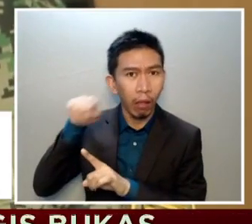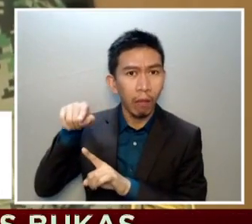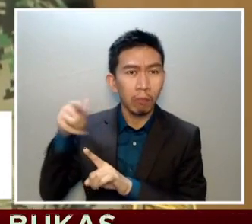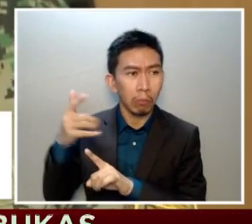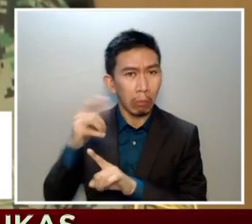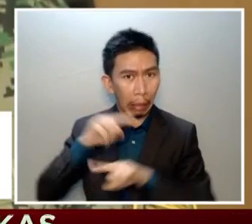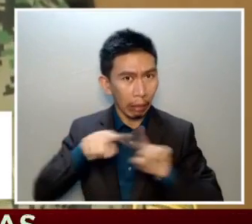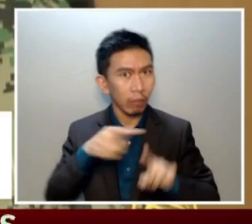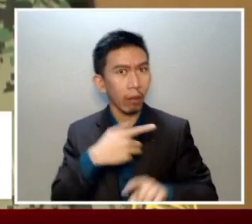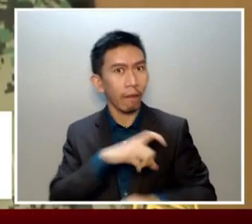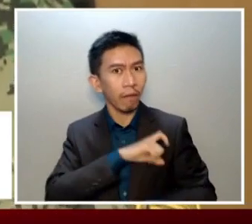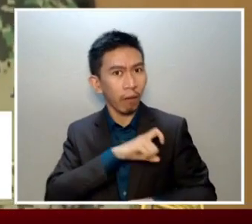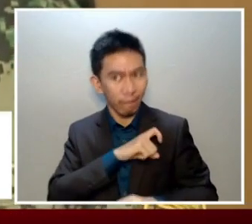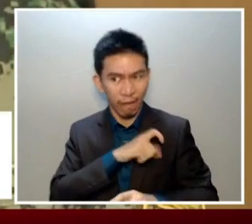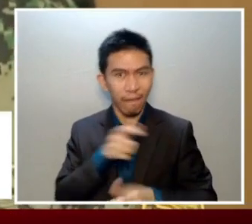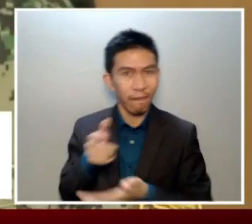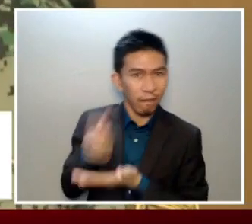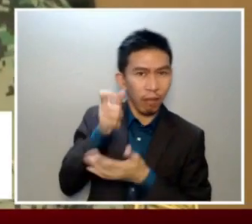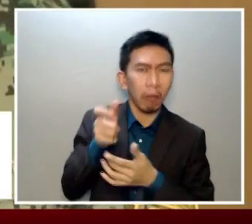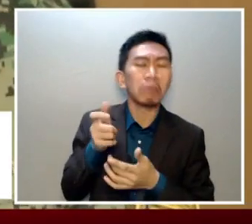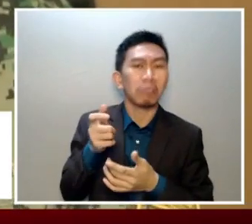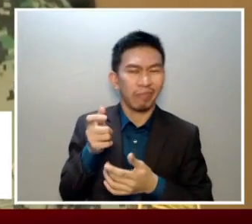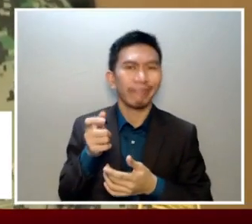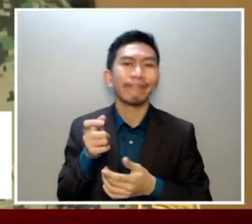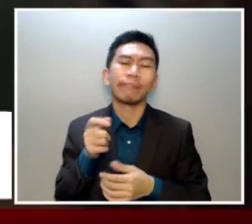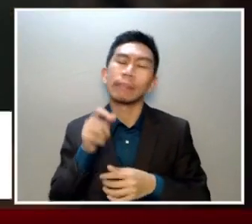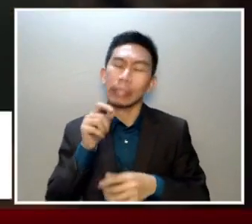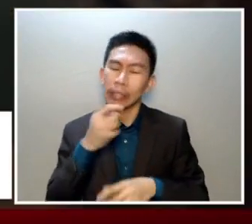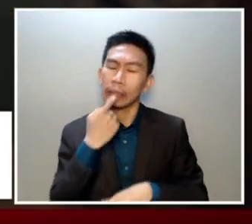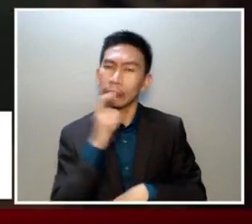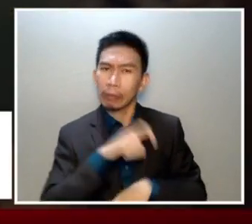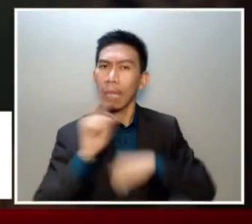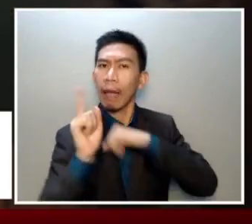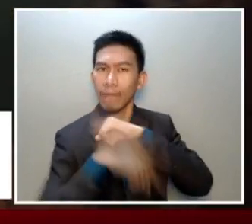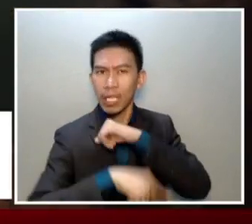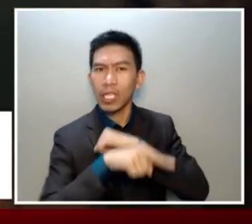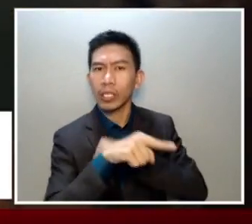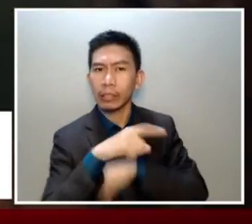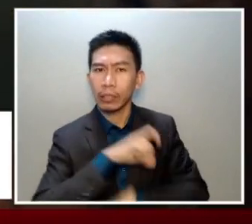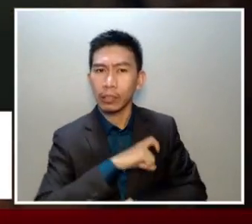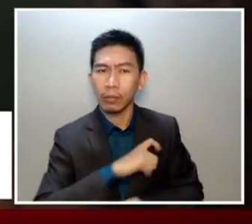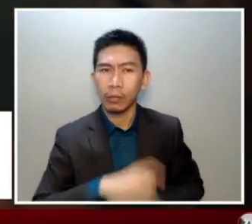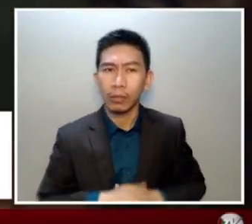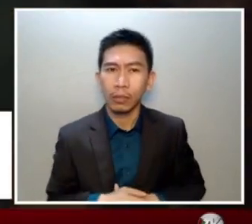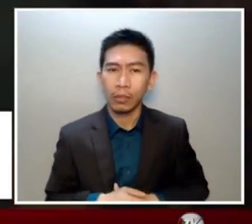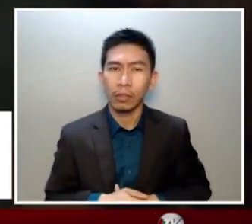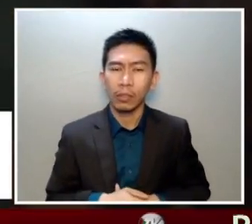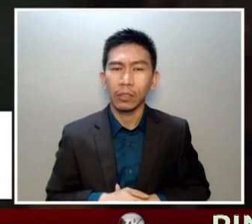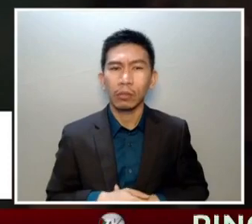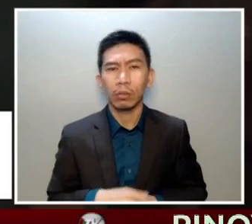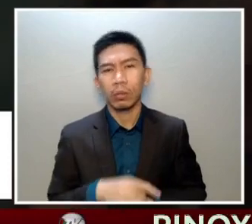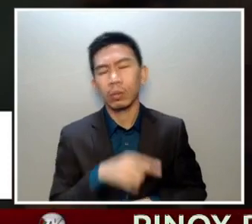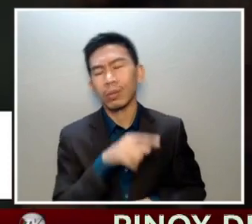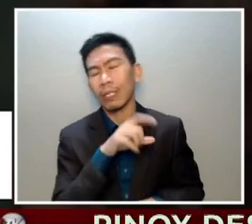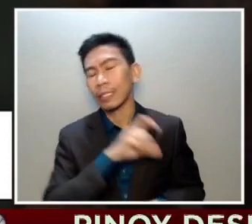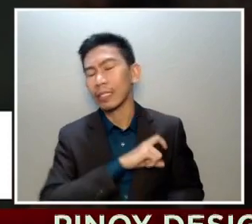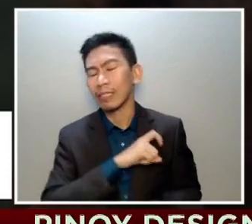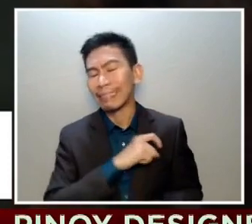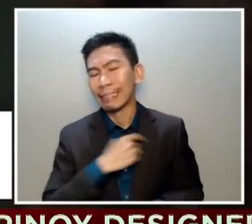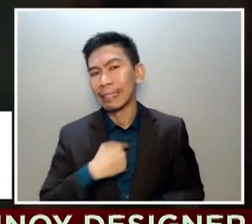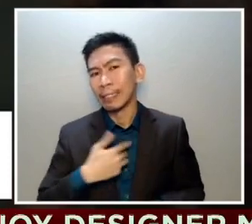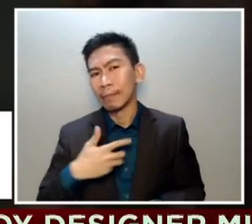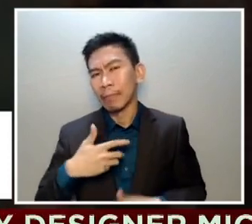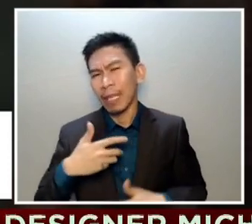less, siyempre, mananagot yung police natin. Yung police na yun, gusto ko managot yung police na bumaril sa anak